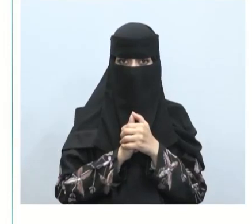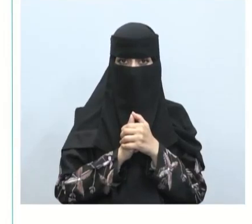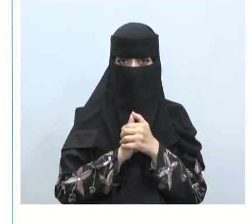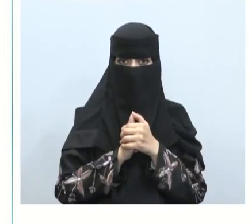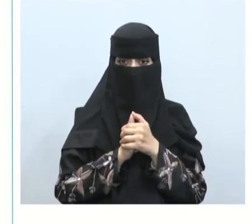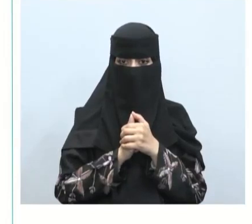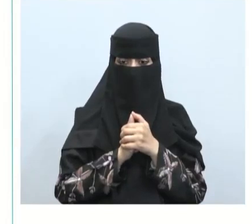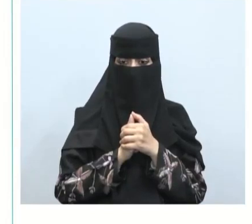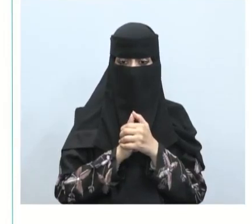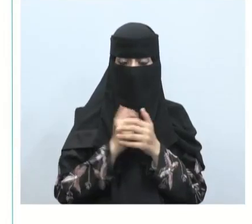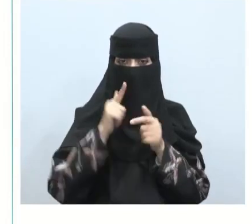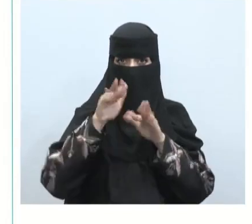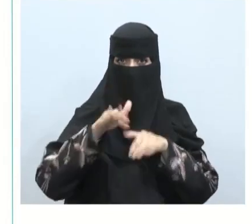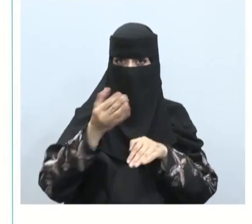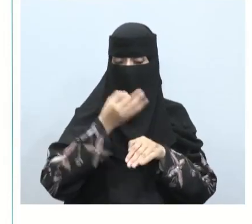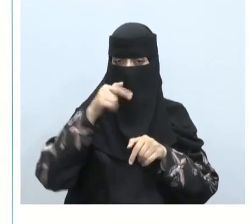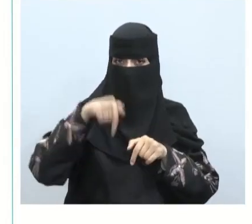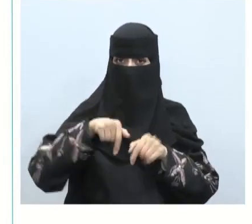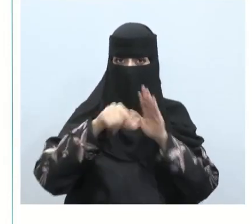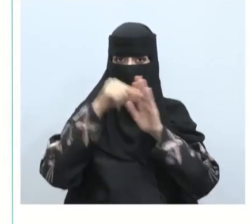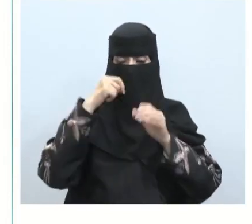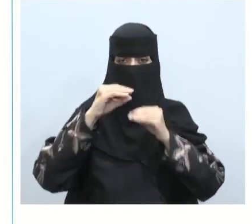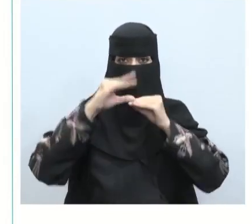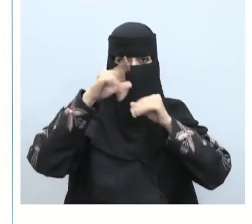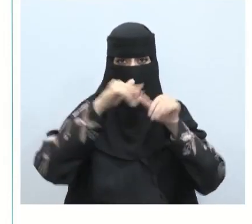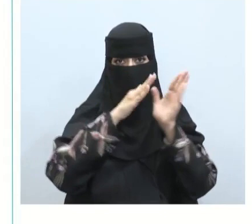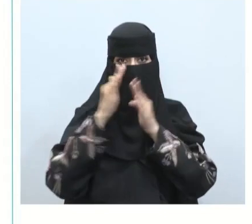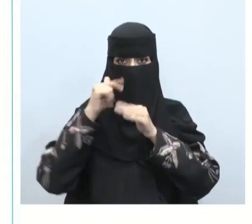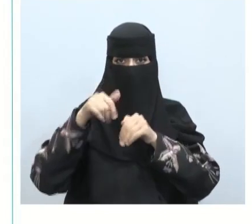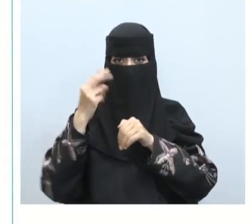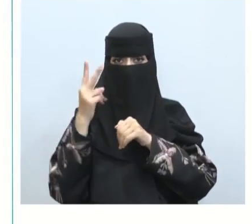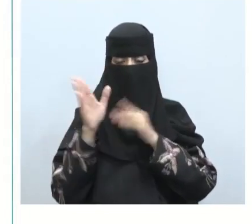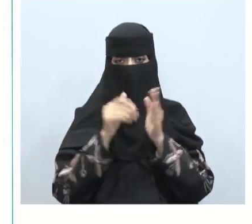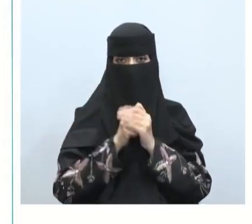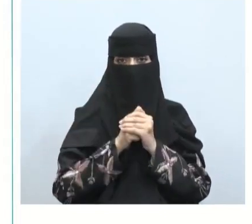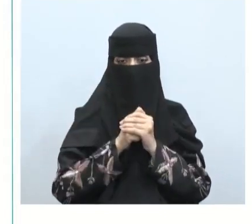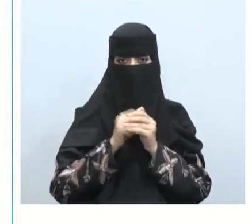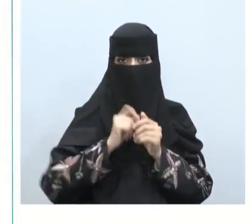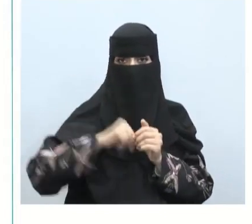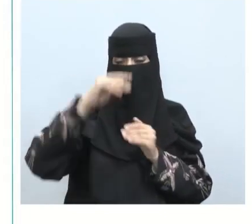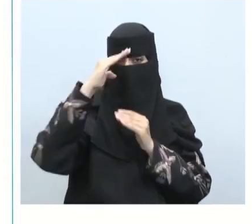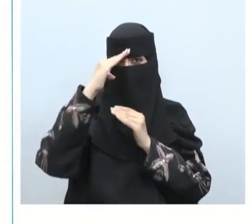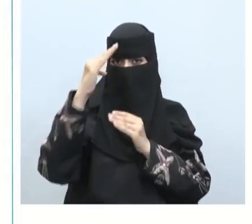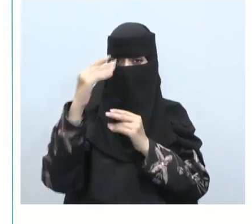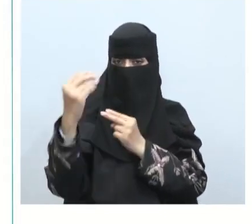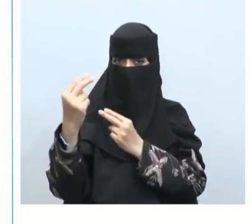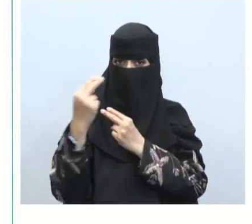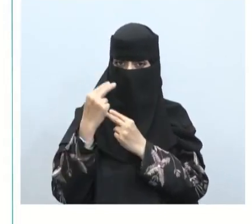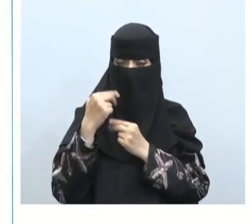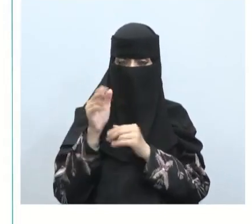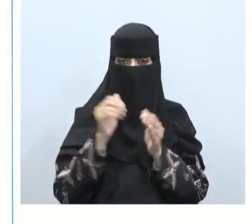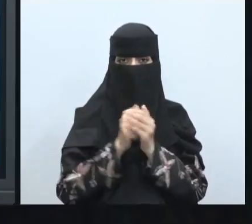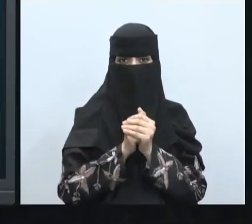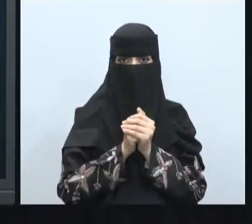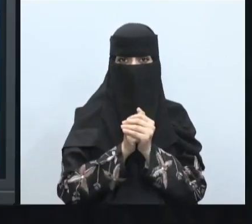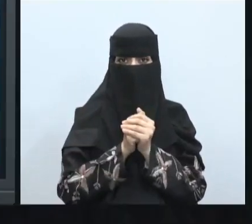ابلود اذا تحدثنا في هذا الدرس عن مشروع الوحده الثانيه نشكر لكم اعزائي طلابنا